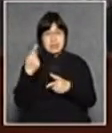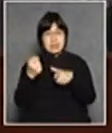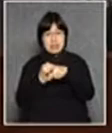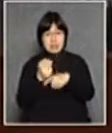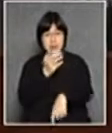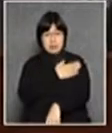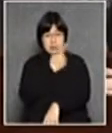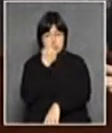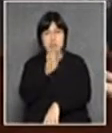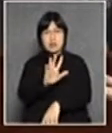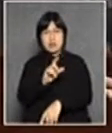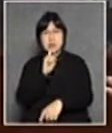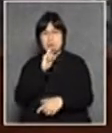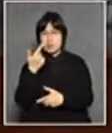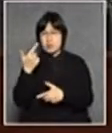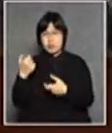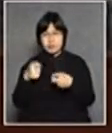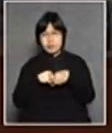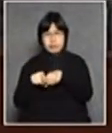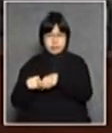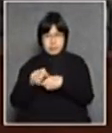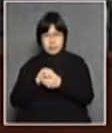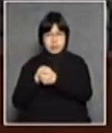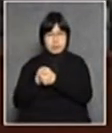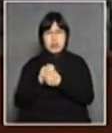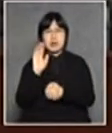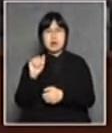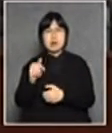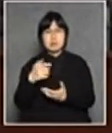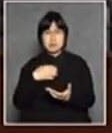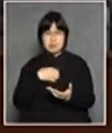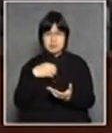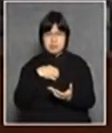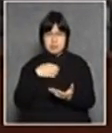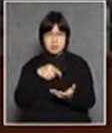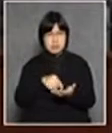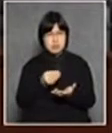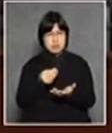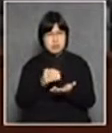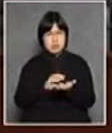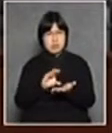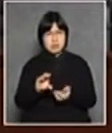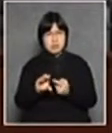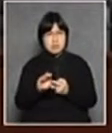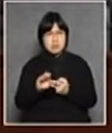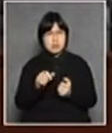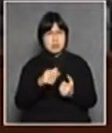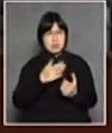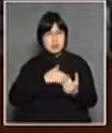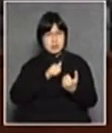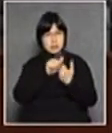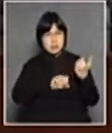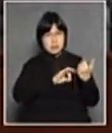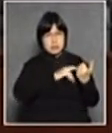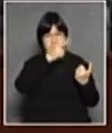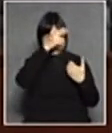單方面負責，仲有更加多財團可以負責添。所以我唔覺得呢筆錢佢哋個籌備委員會咧喺政府